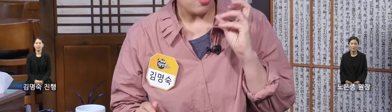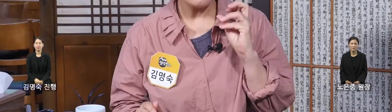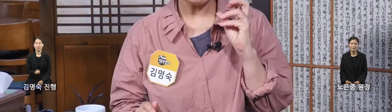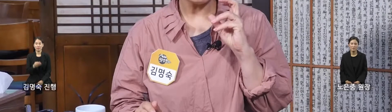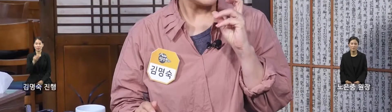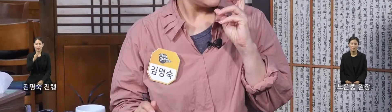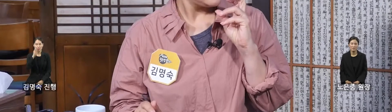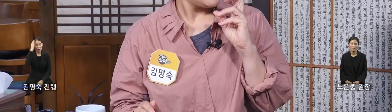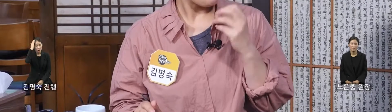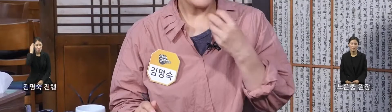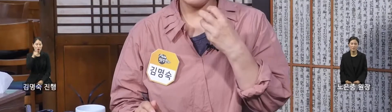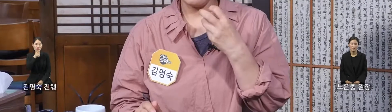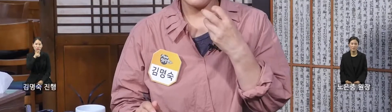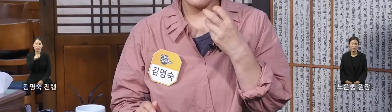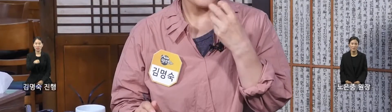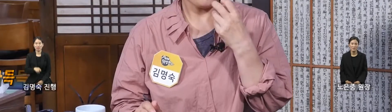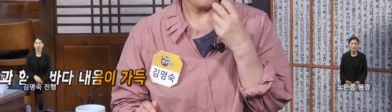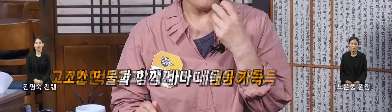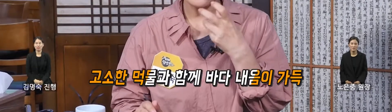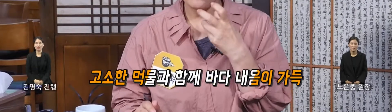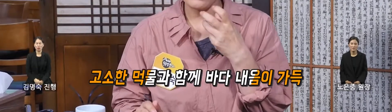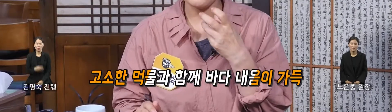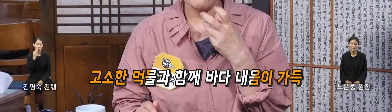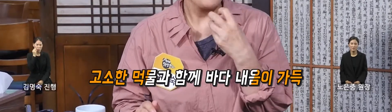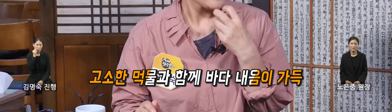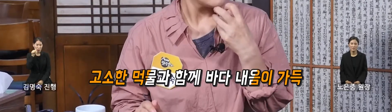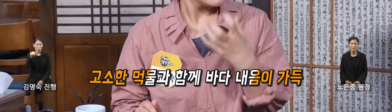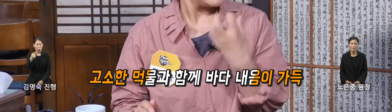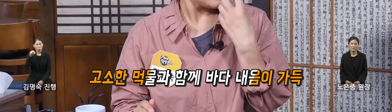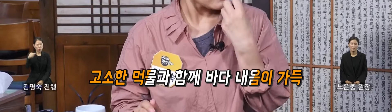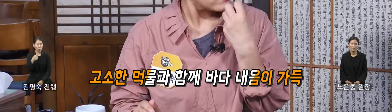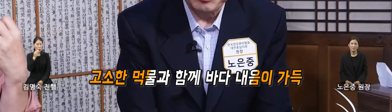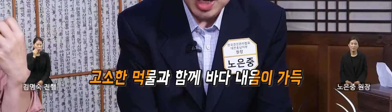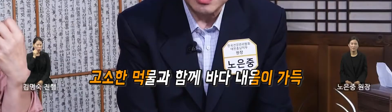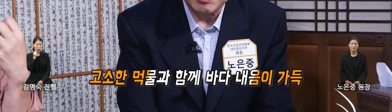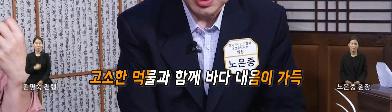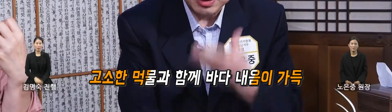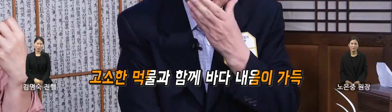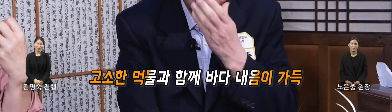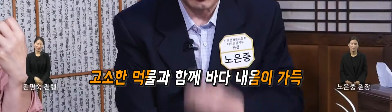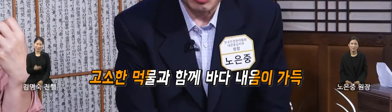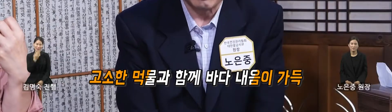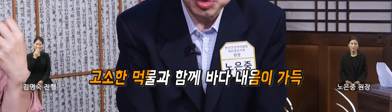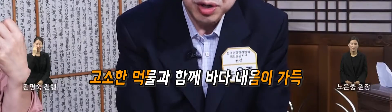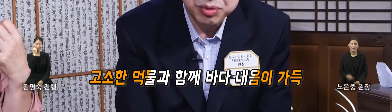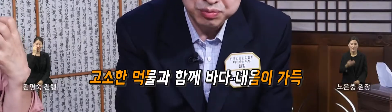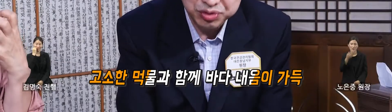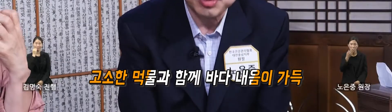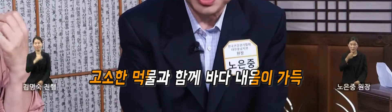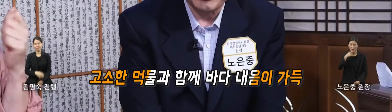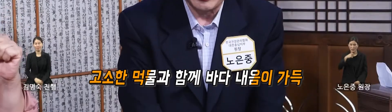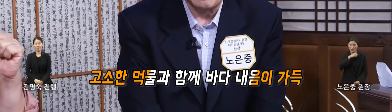이 먹물이 되게 고소하고요. 이게 입에 딱 들어가는데 딱 달라붙고